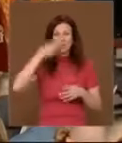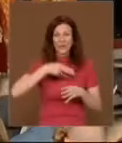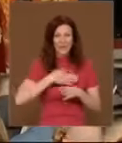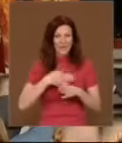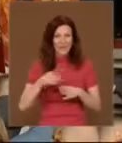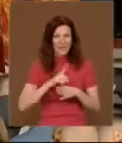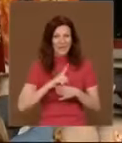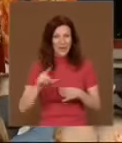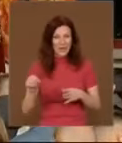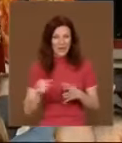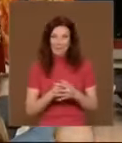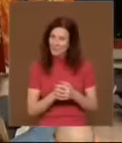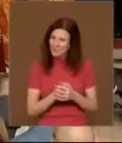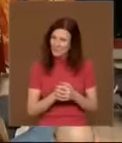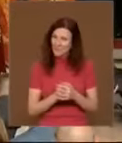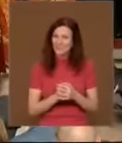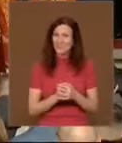веки